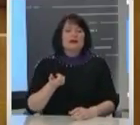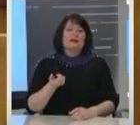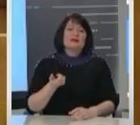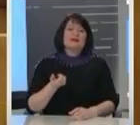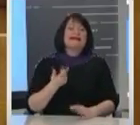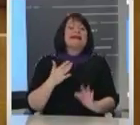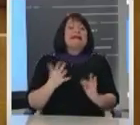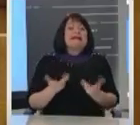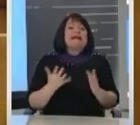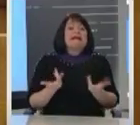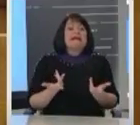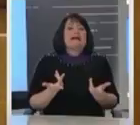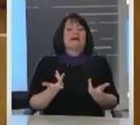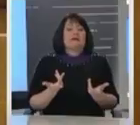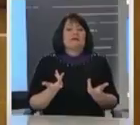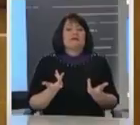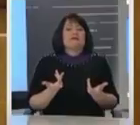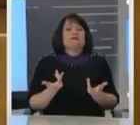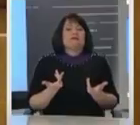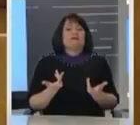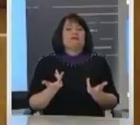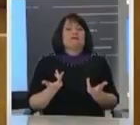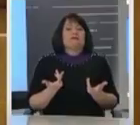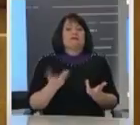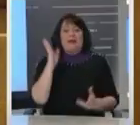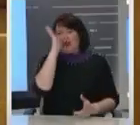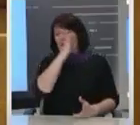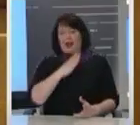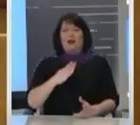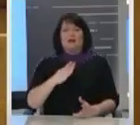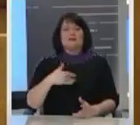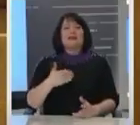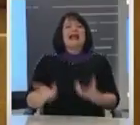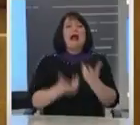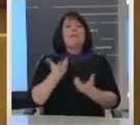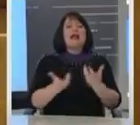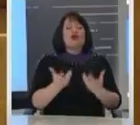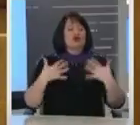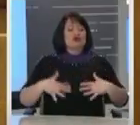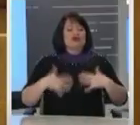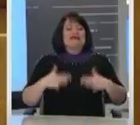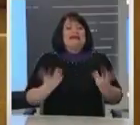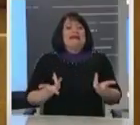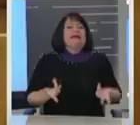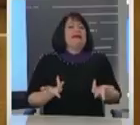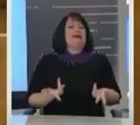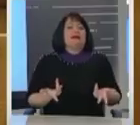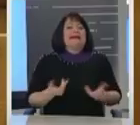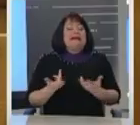τι άλλες στολές έχει σκοπό να φορέσει ο κύριος Καμένος στις επόμενες μέρες. Γιατί έχει